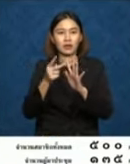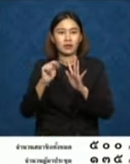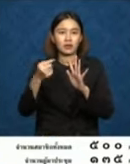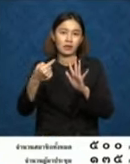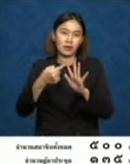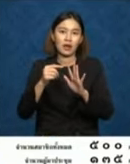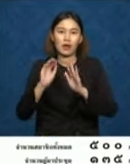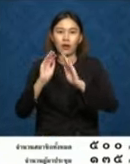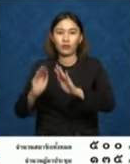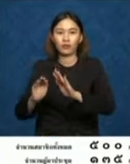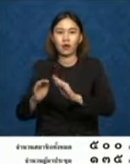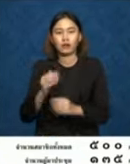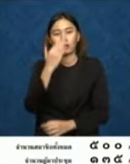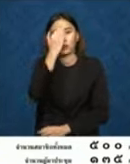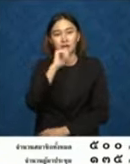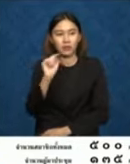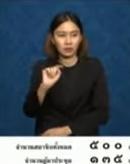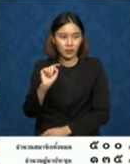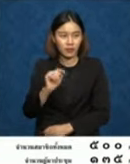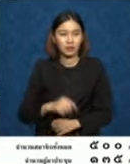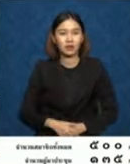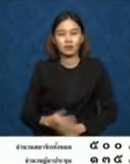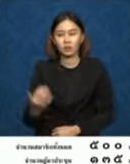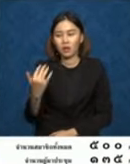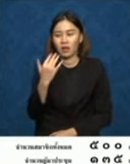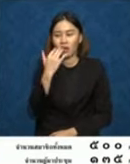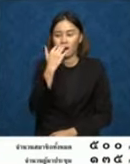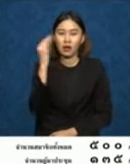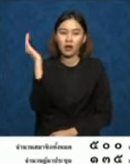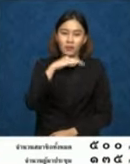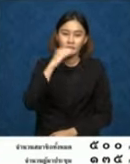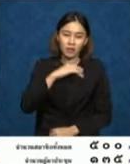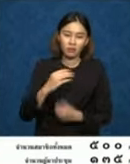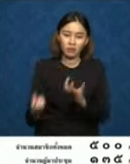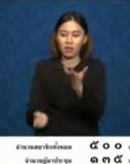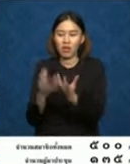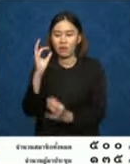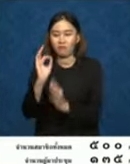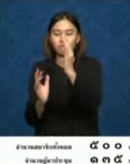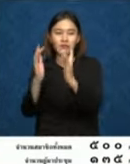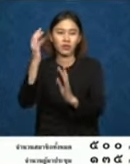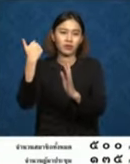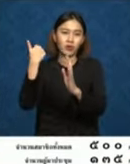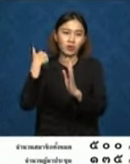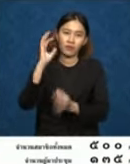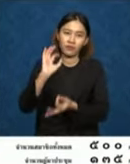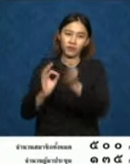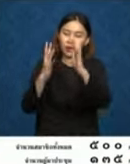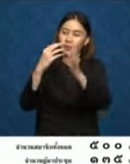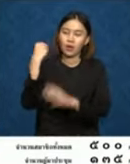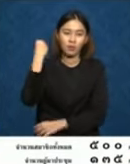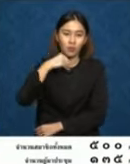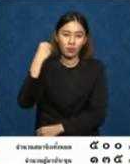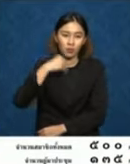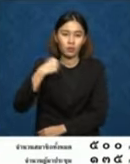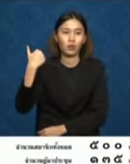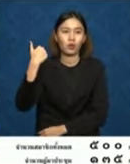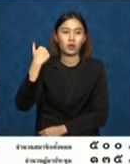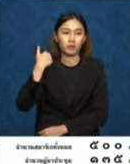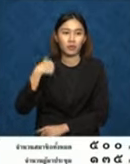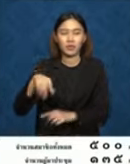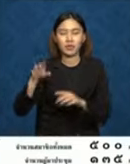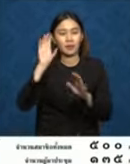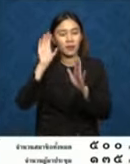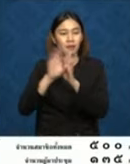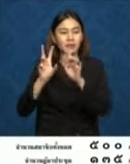พราะไม่เช่นนั้นแล้วเนี่ยจะเกิดเป็นการนะครับกลิ่นเหม็นแล้วก็เผาไหม้นะครับมีการเกิดไฟไหม้มาแล้วหลายครั้งนะครับในที่3